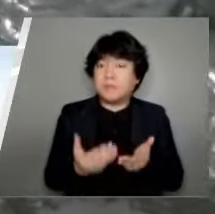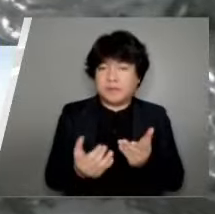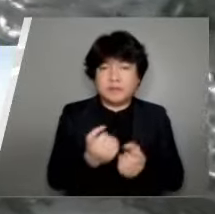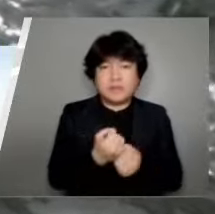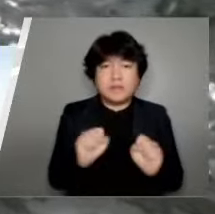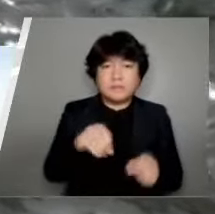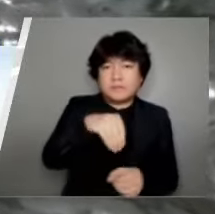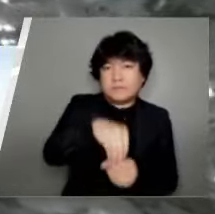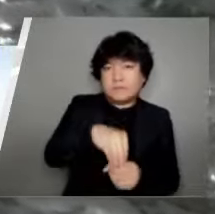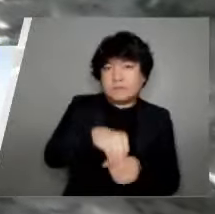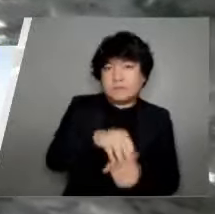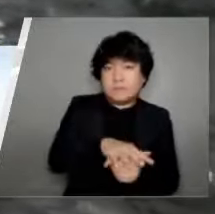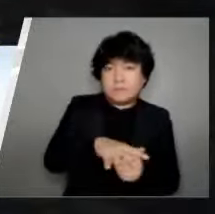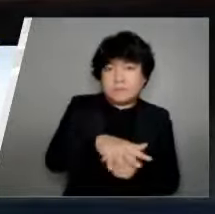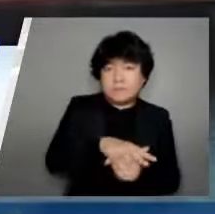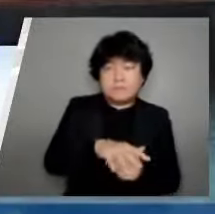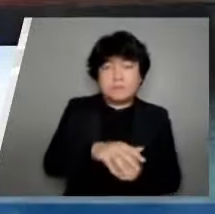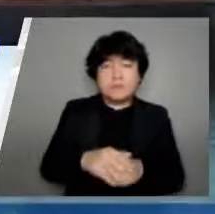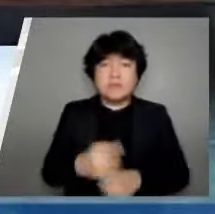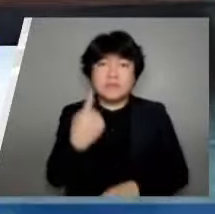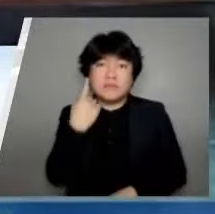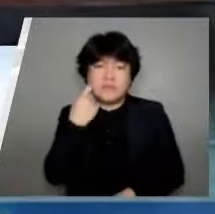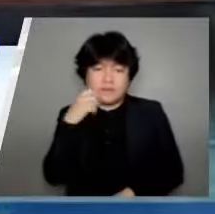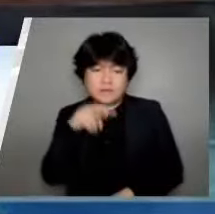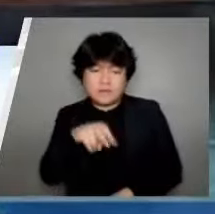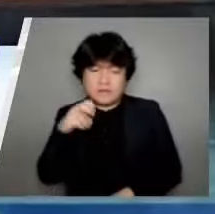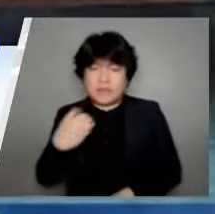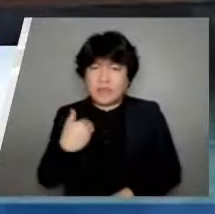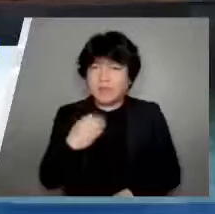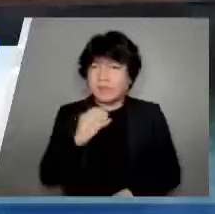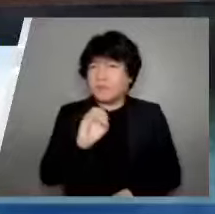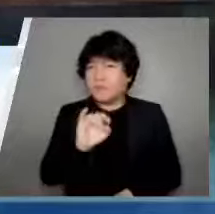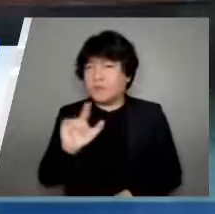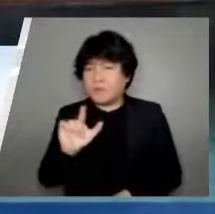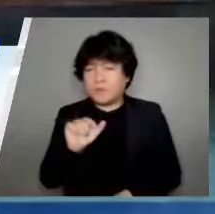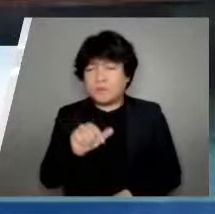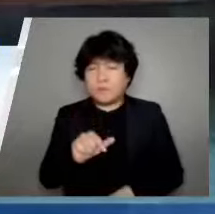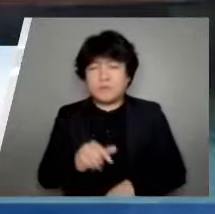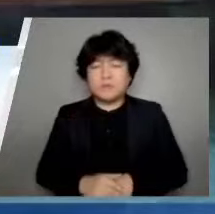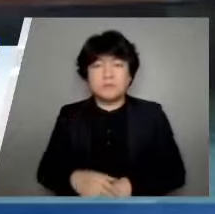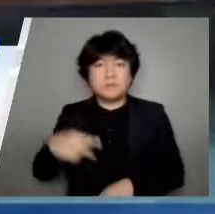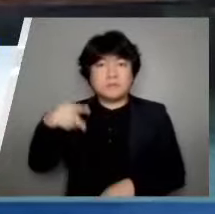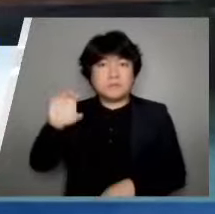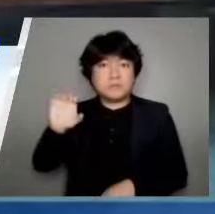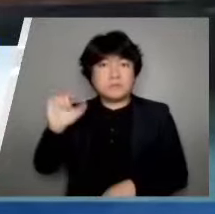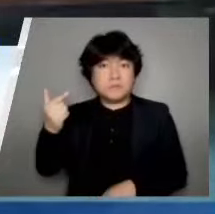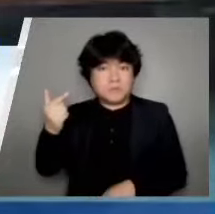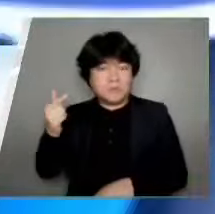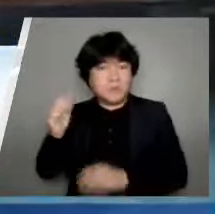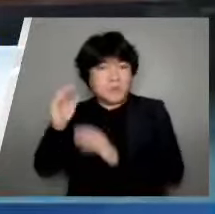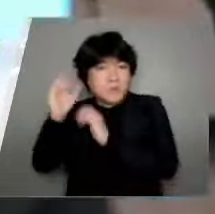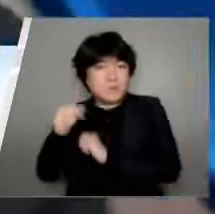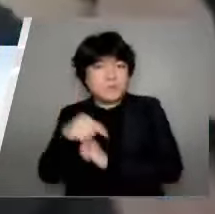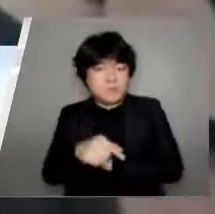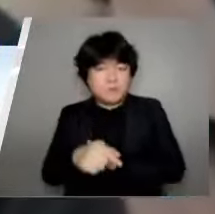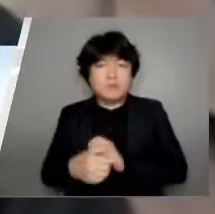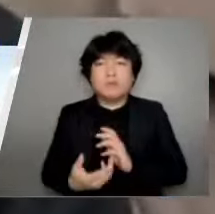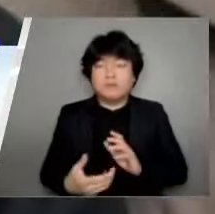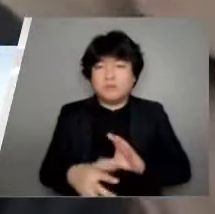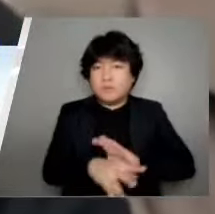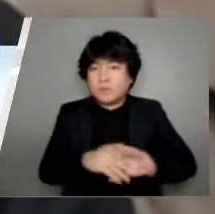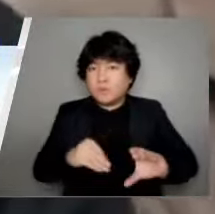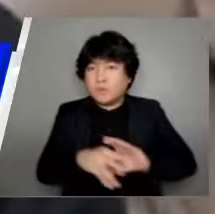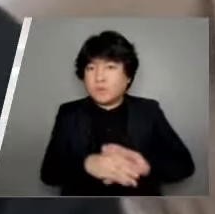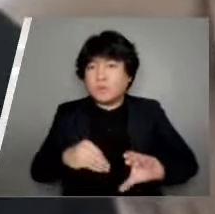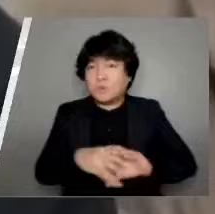barko ang nakitang oil slick kanina. Target daw ng PCG na mahigop ang lamang langis ng tanker sa loob ng 7 araw. Ang lalim po